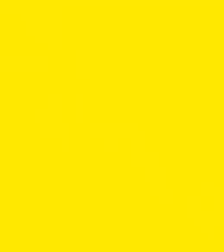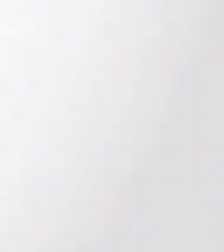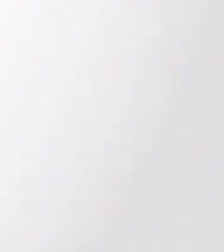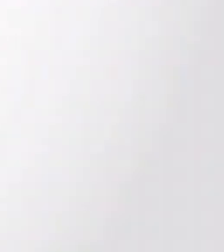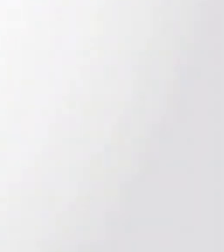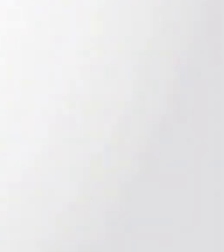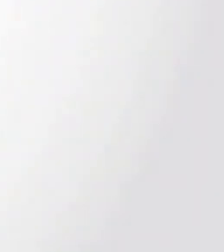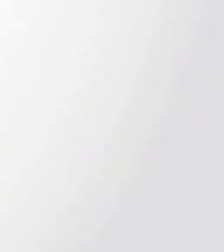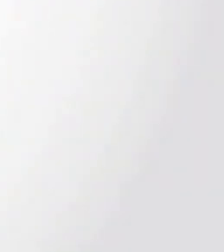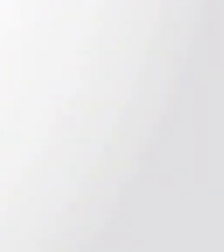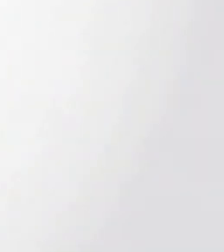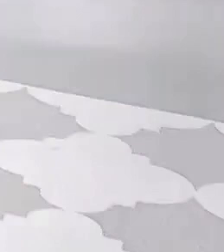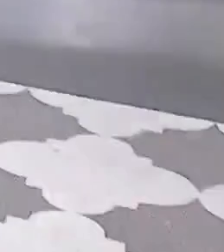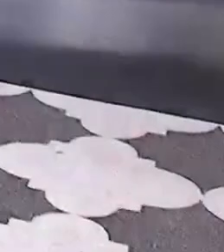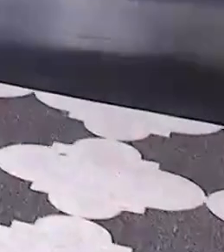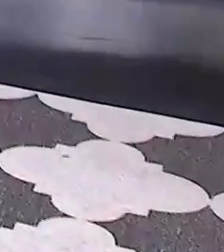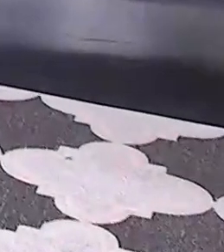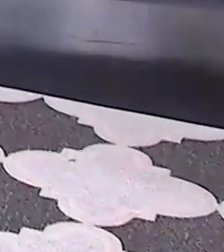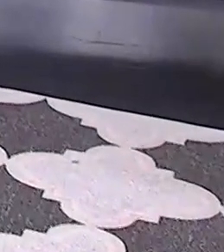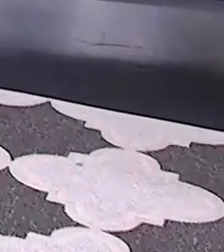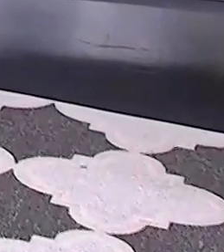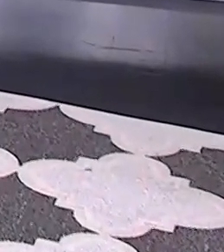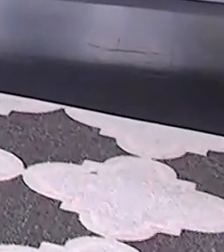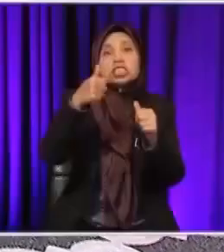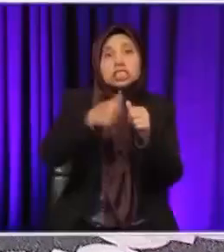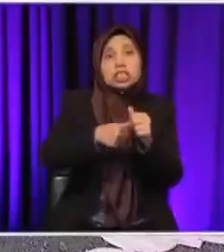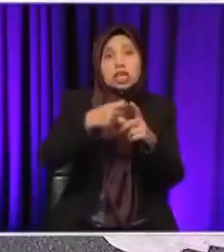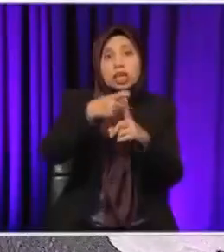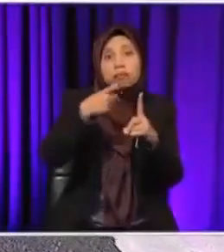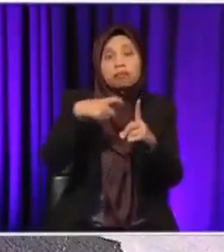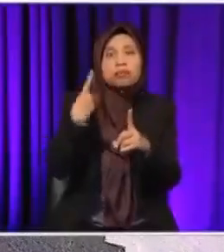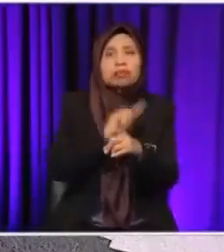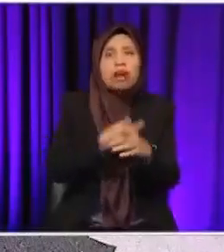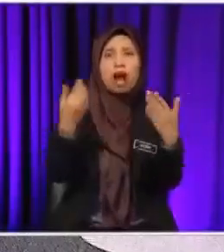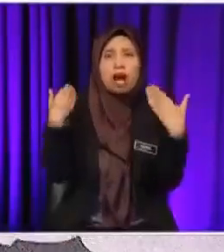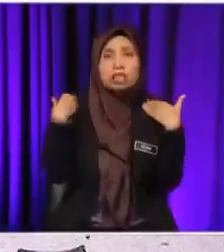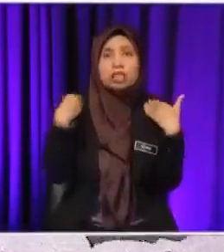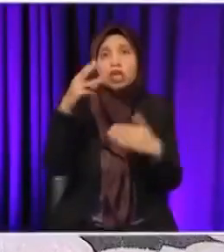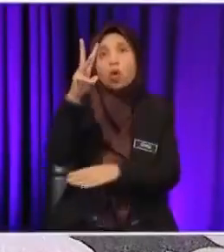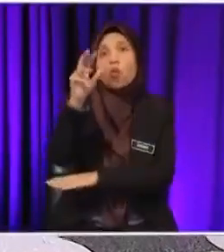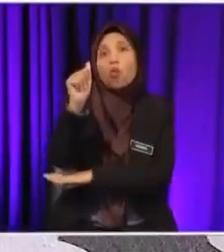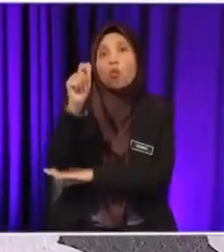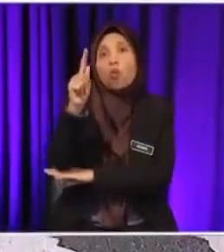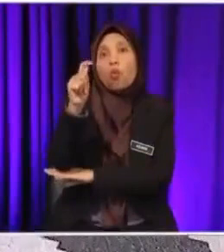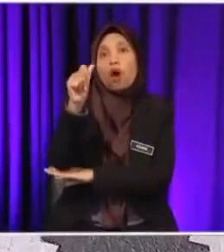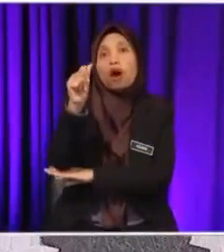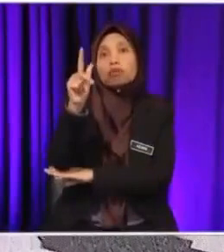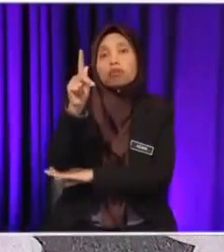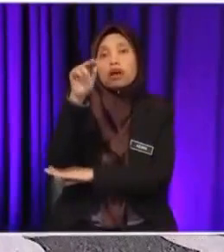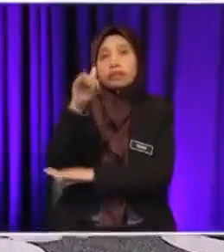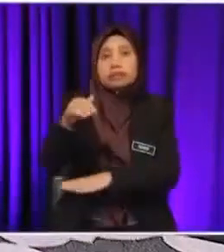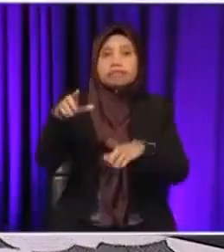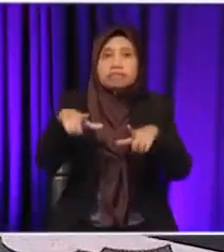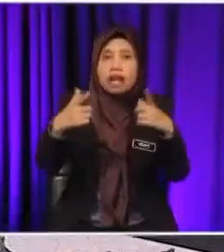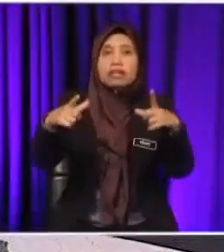Didik TV KPM. Setiap daripada kita ada watak dan perwatakan yang berbeza-beza.